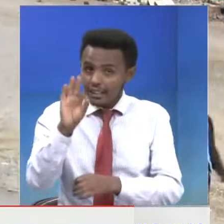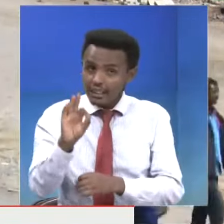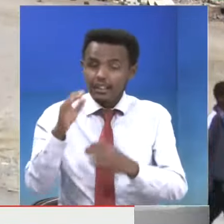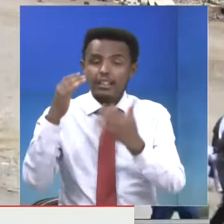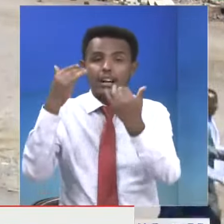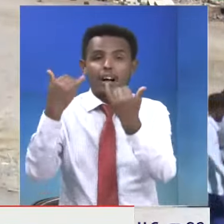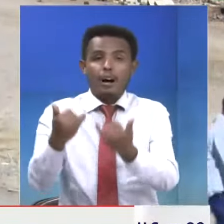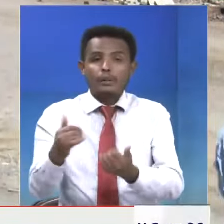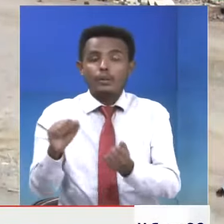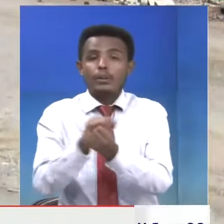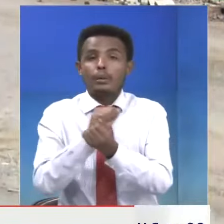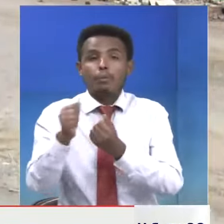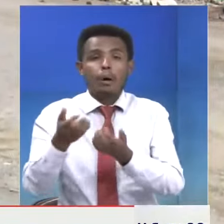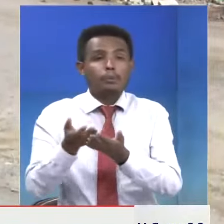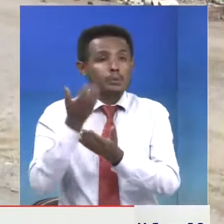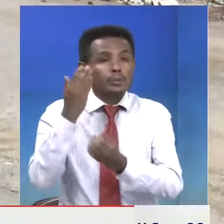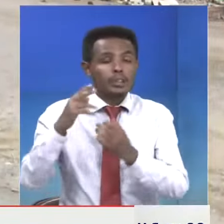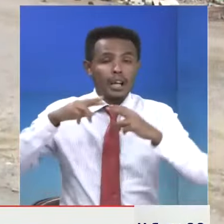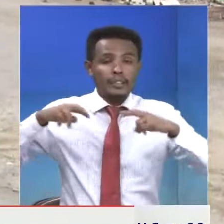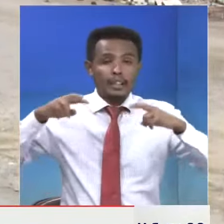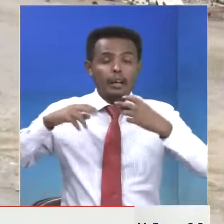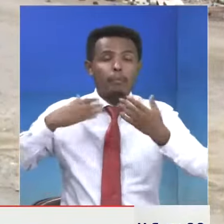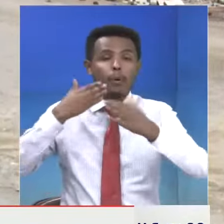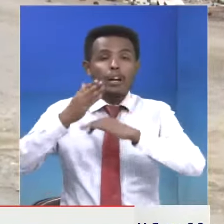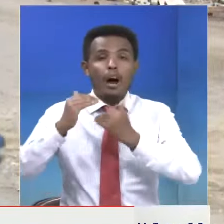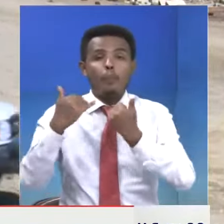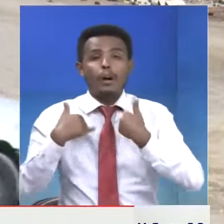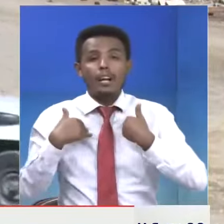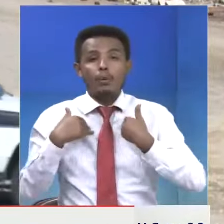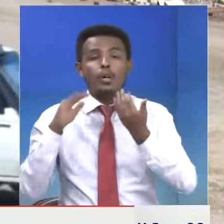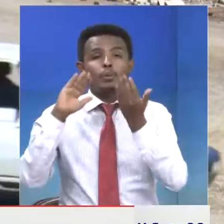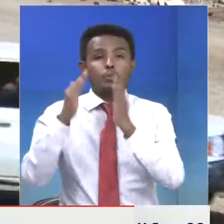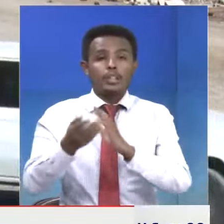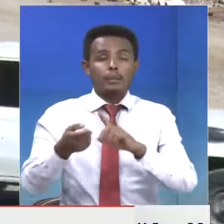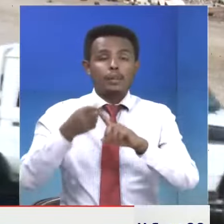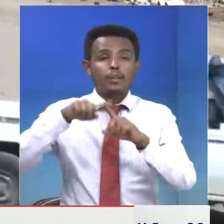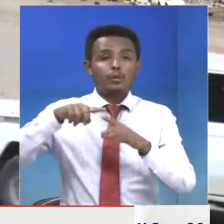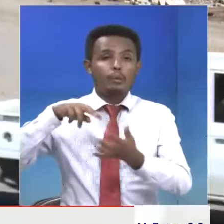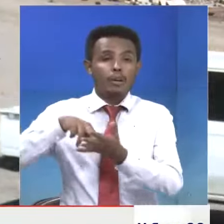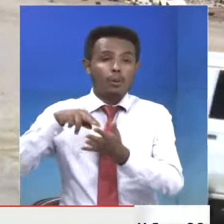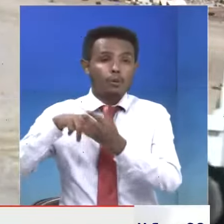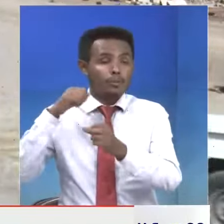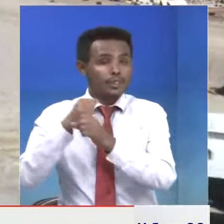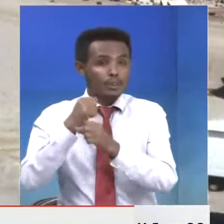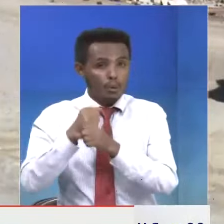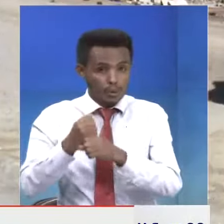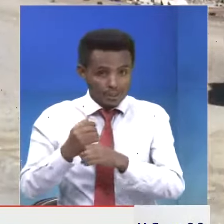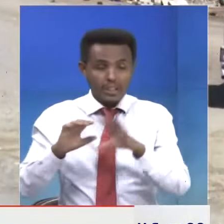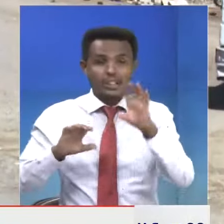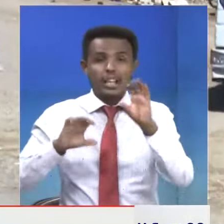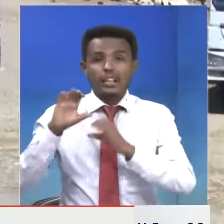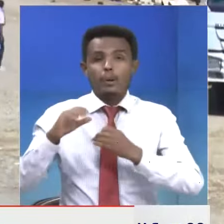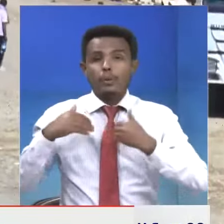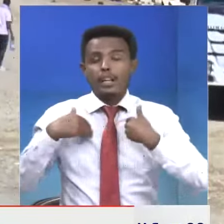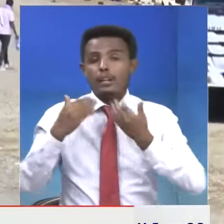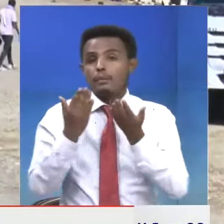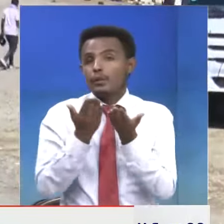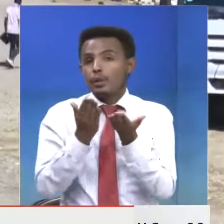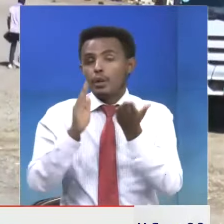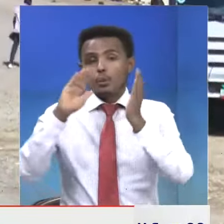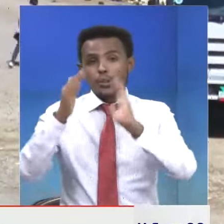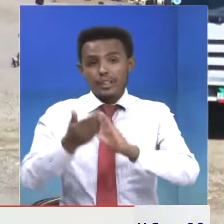የወደሙ ንብረቶችን ካጠናም በኋላ አሁን ባለው ሁኔታ አካባቢዋ ወደ መልሶ ማቋቋም ስራ ገብተን ስራዎችን እየሰራን ያለንበት ሁኔታ ነው ያለው። ከዚህም